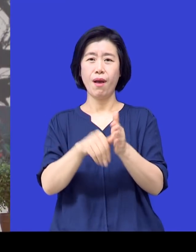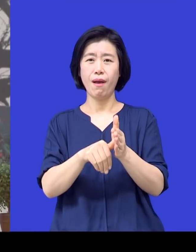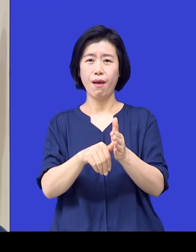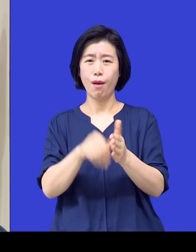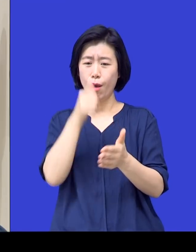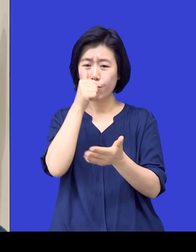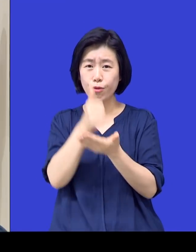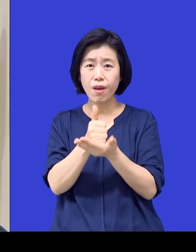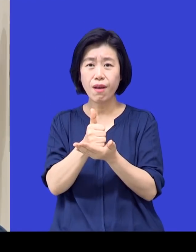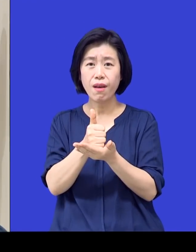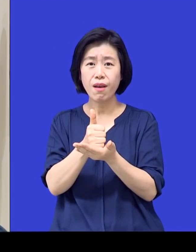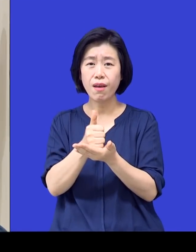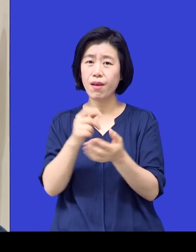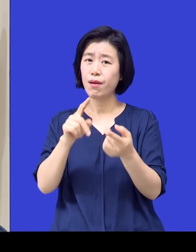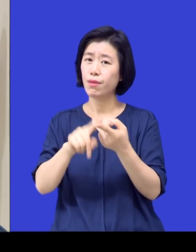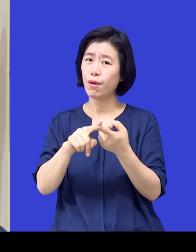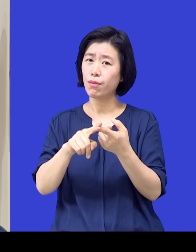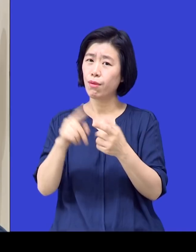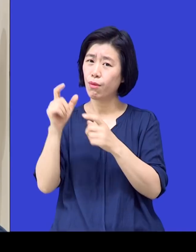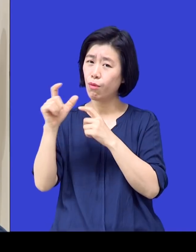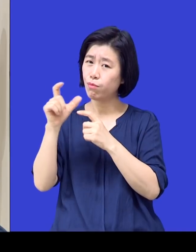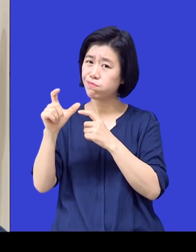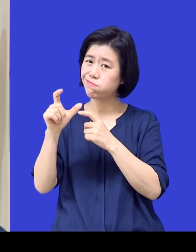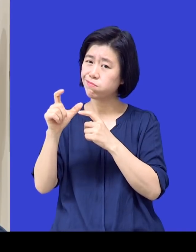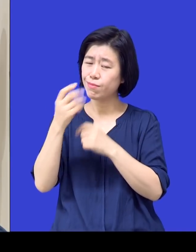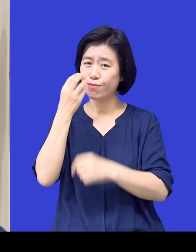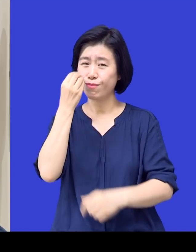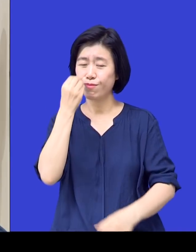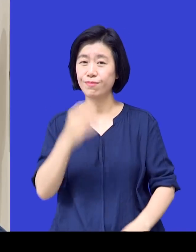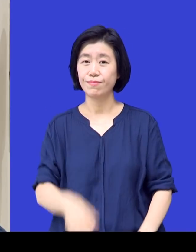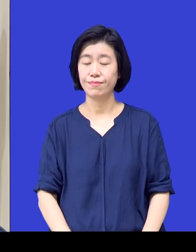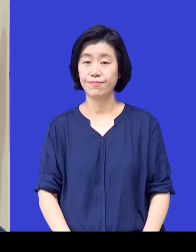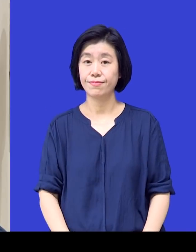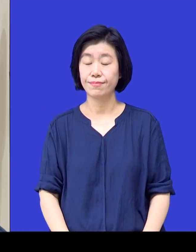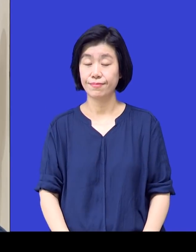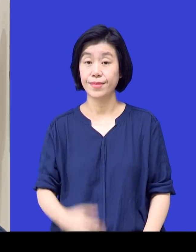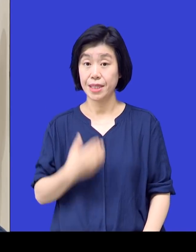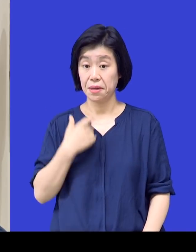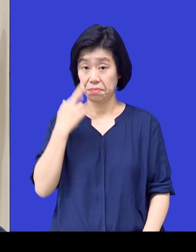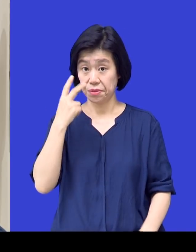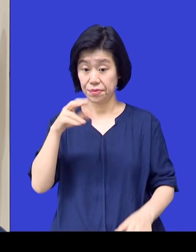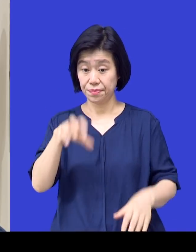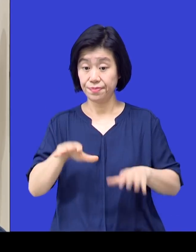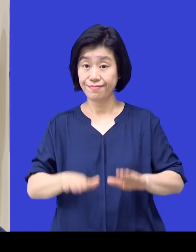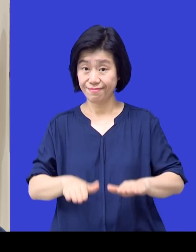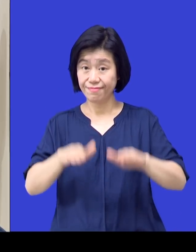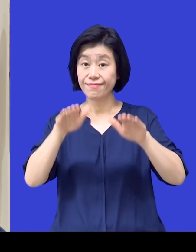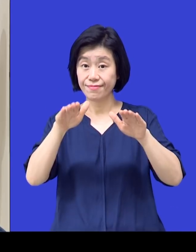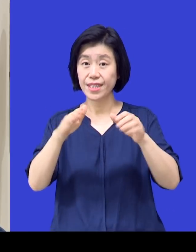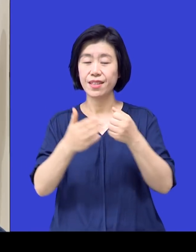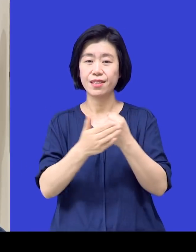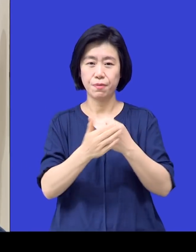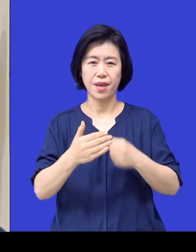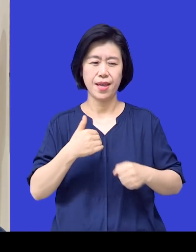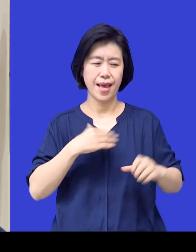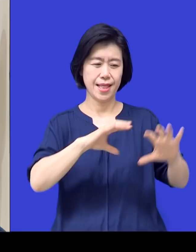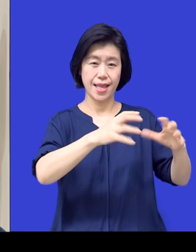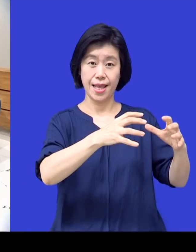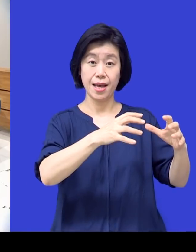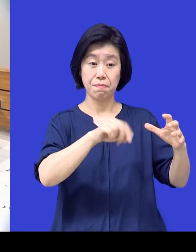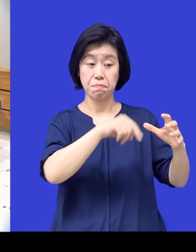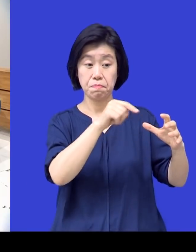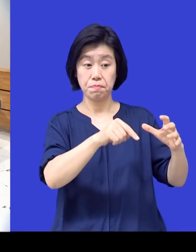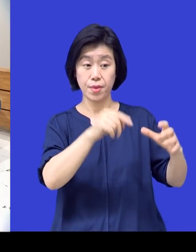쉽지 않은데. 그러니까 이런 예를 들면 이제 그때 제가 좋아했던 뭐 미국에서 컸으니까요. 좋아했던 뭐 가수들이 빌리 조라든지 예,